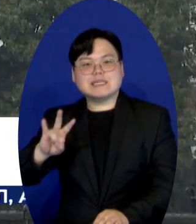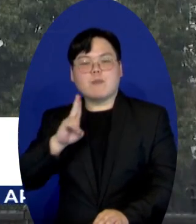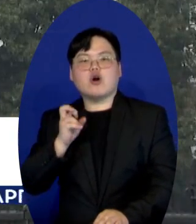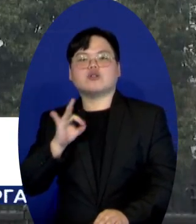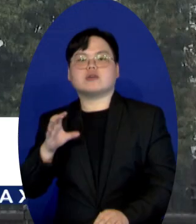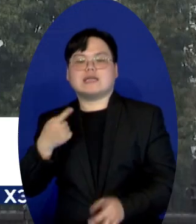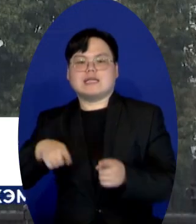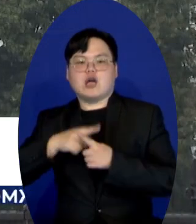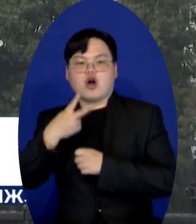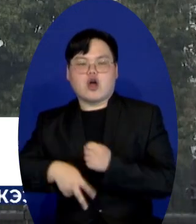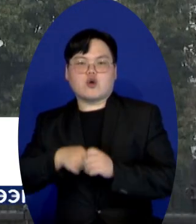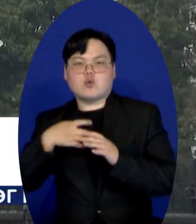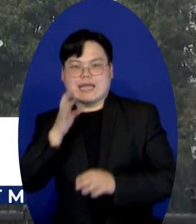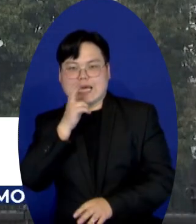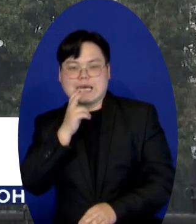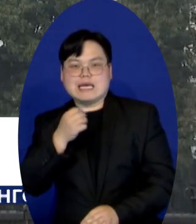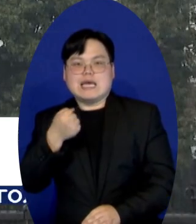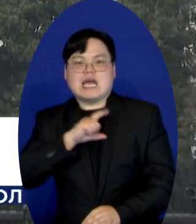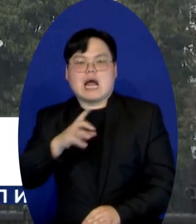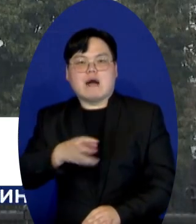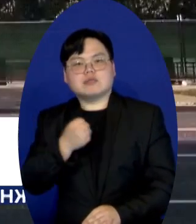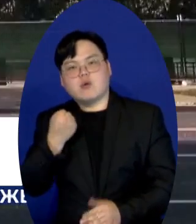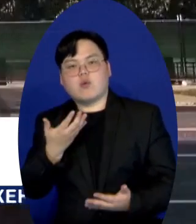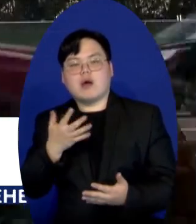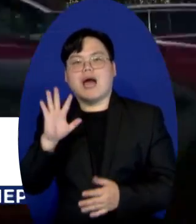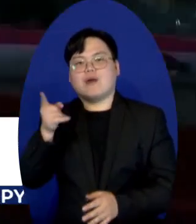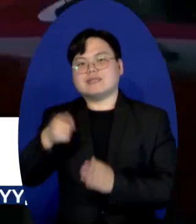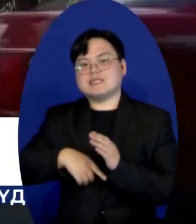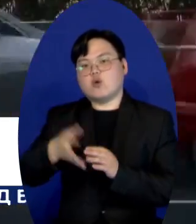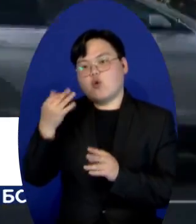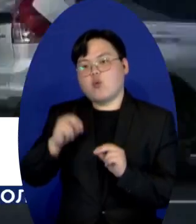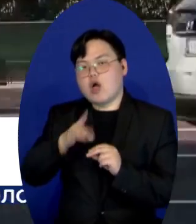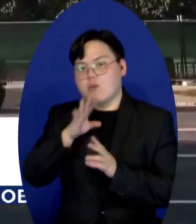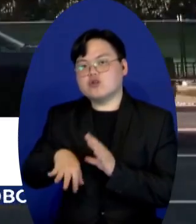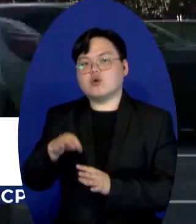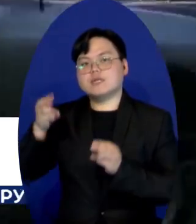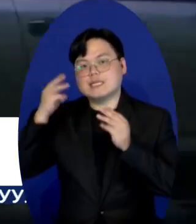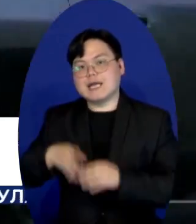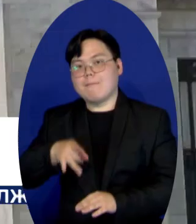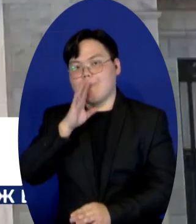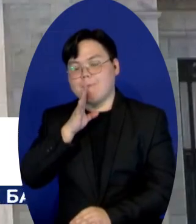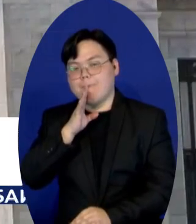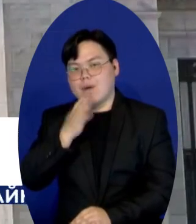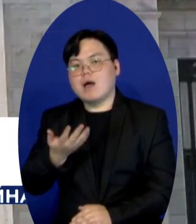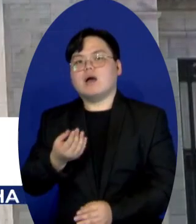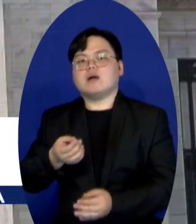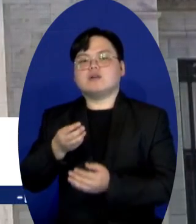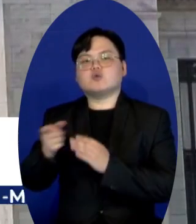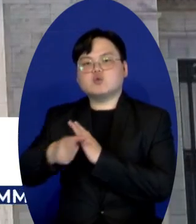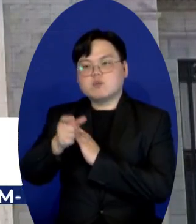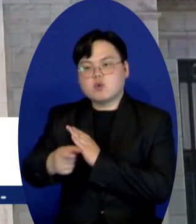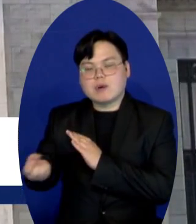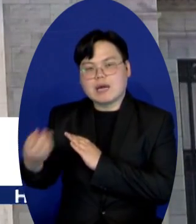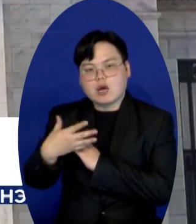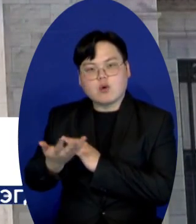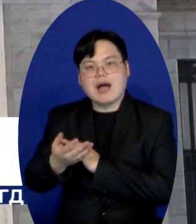2 жил хяналтаа тогтоож чадах хэсэг нь ирэх 11 сард болох завсрын сонгуулиар шийдэгдэнэ. Үүний зэрэгцээ шинжээчд арчсан намаас анх төвшүүлж